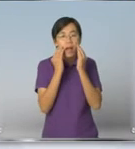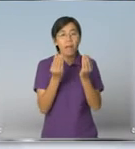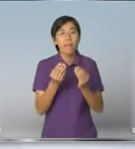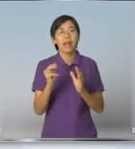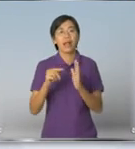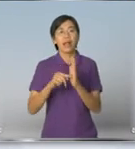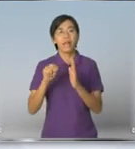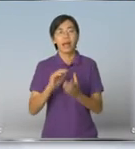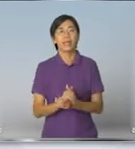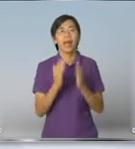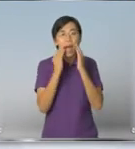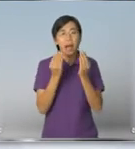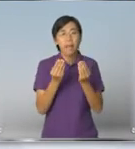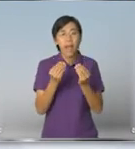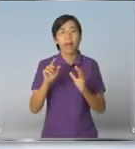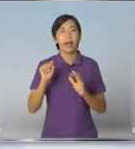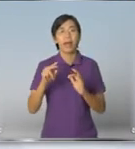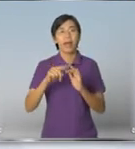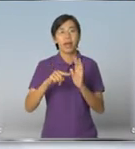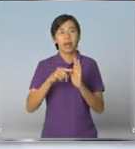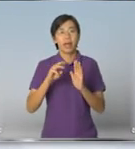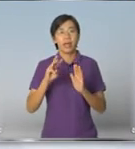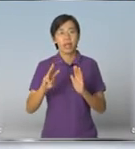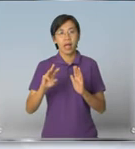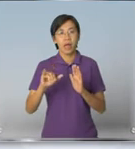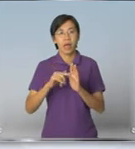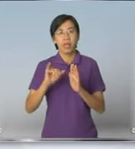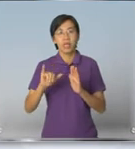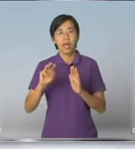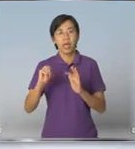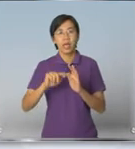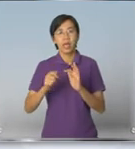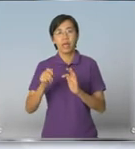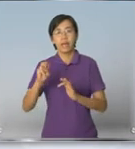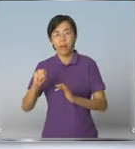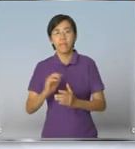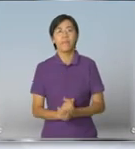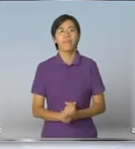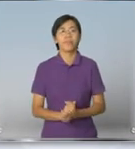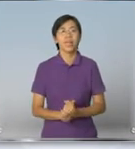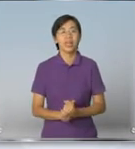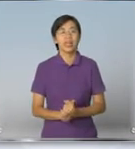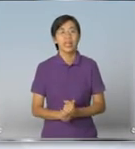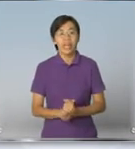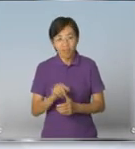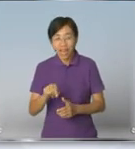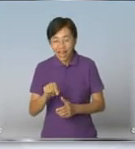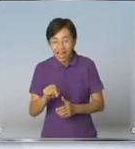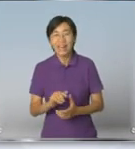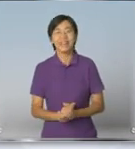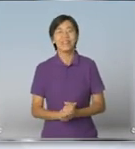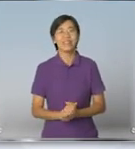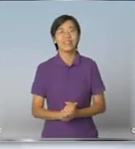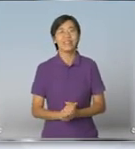ม่อม นี่แป้งข้าวเจ้า แป้งข้าวเจ้าค่ะ อันนี้แป้งมัน สีแดงค่ะแป้งเท้าเยม่อม คร ับ แป้งข้าว